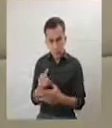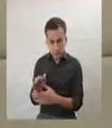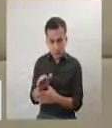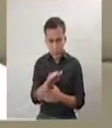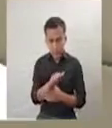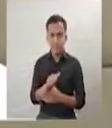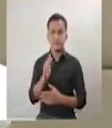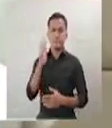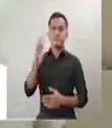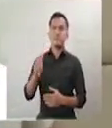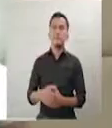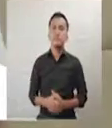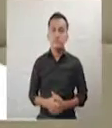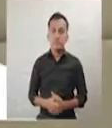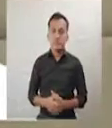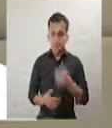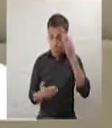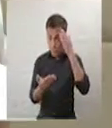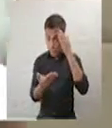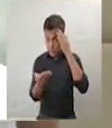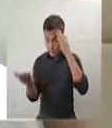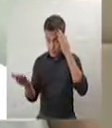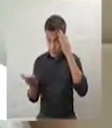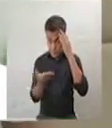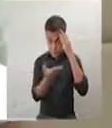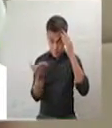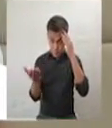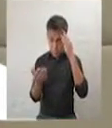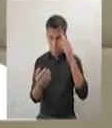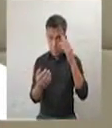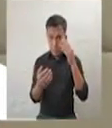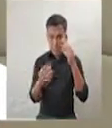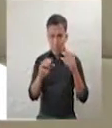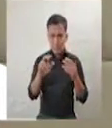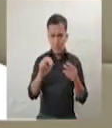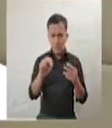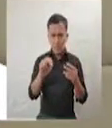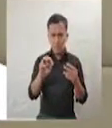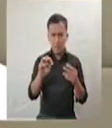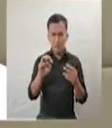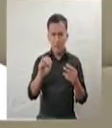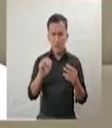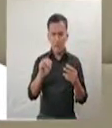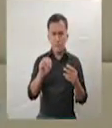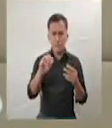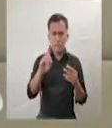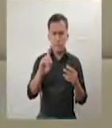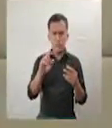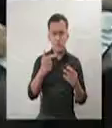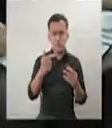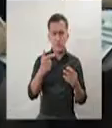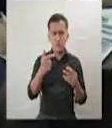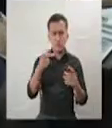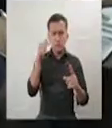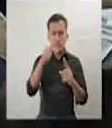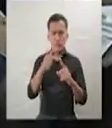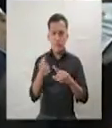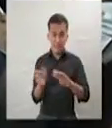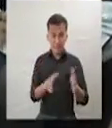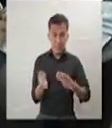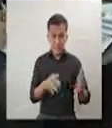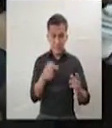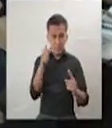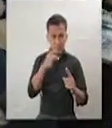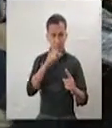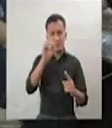Magandang hapon po sa lahat. Alam niyo po yung MDG target on maternal mortality rate ay